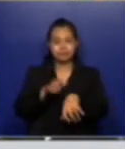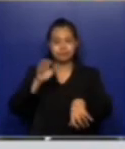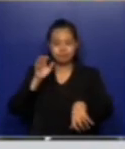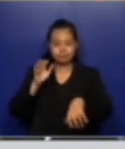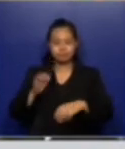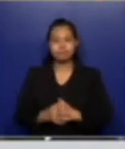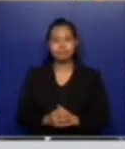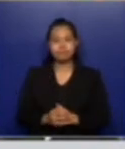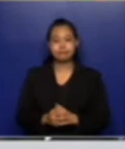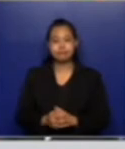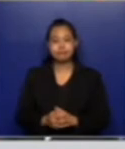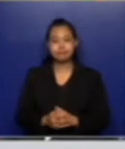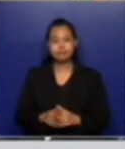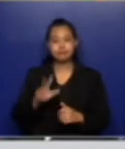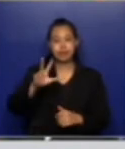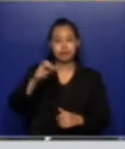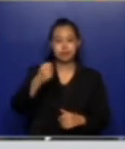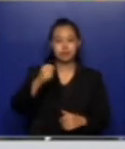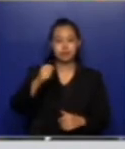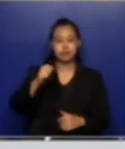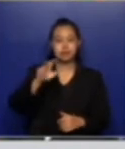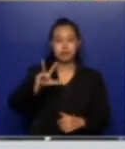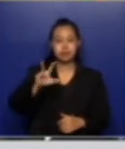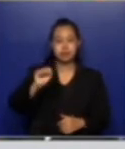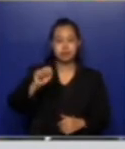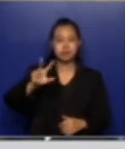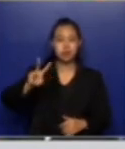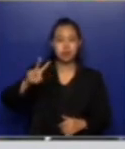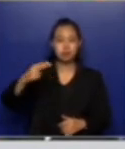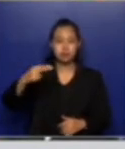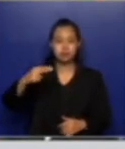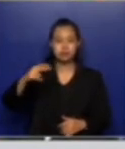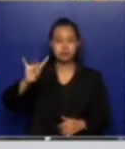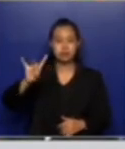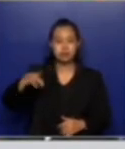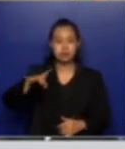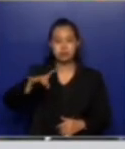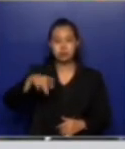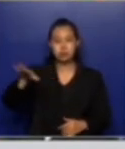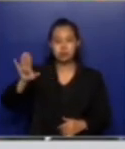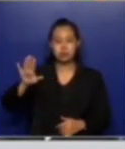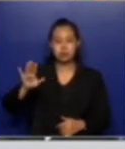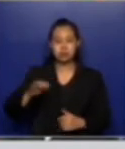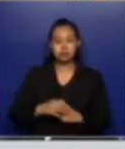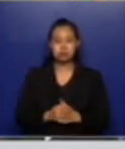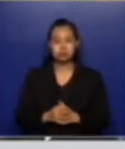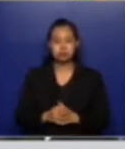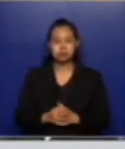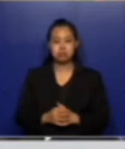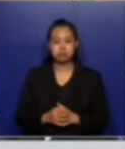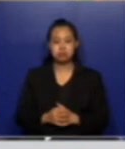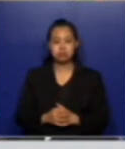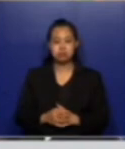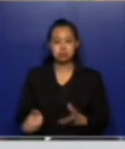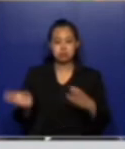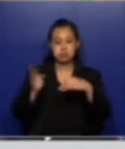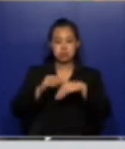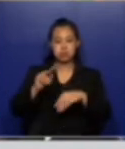งบประมาณ 328,000 กว่าล้านเพิ่มขึ้นจากปีที่แล้ว 13,300 กว่าล้